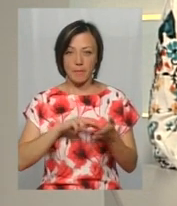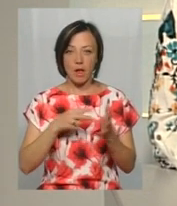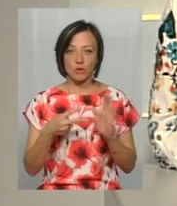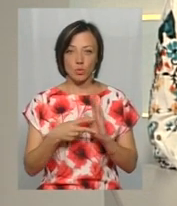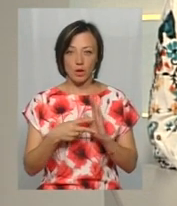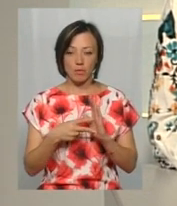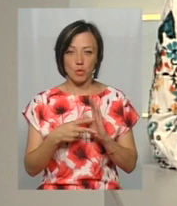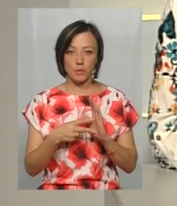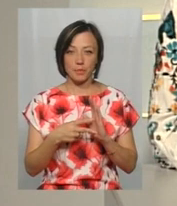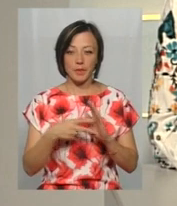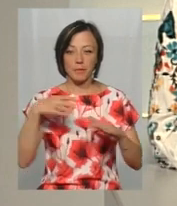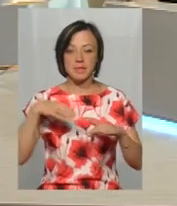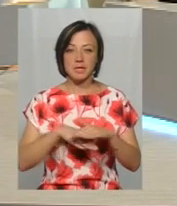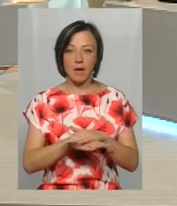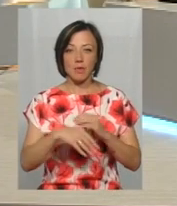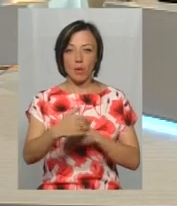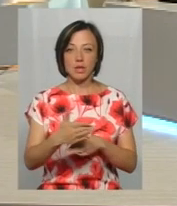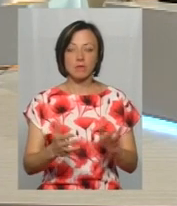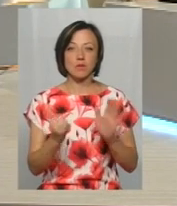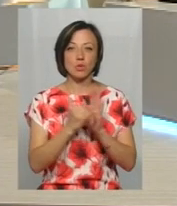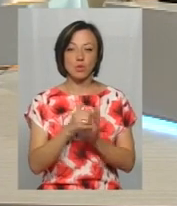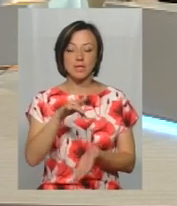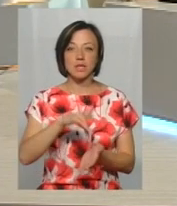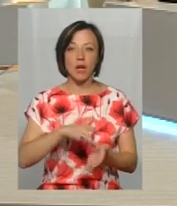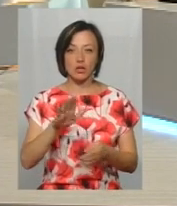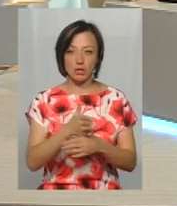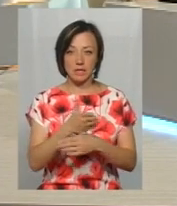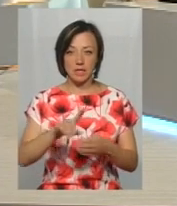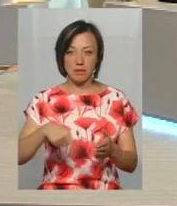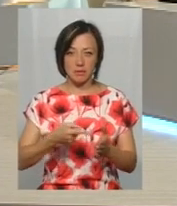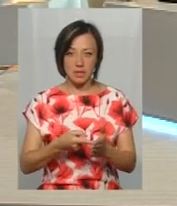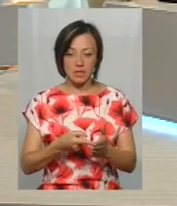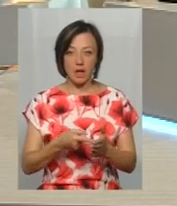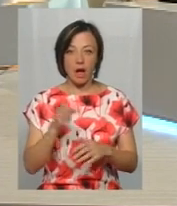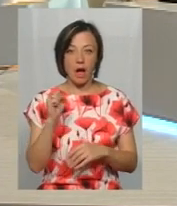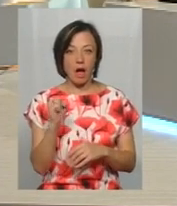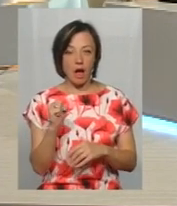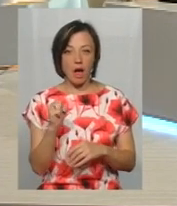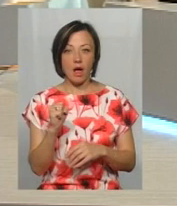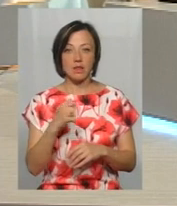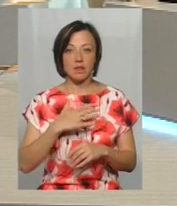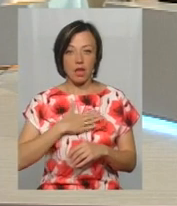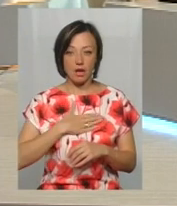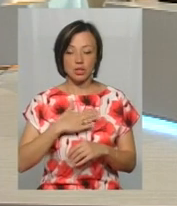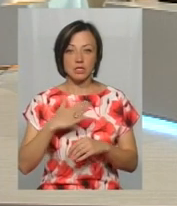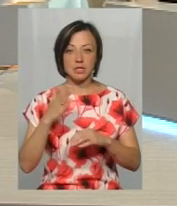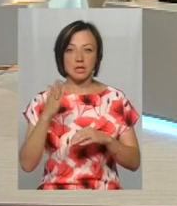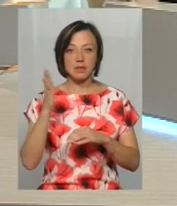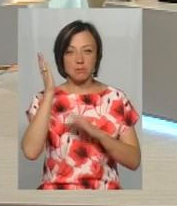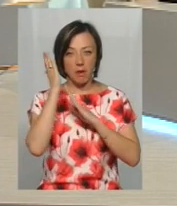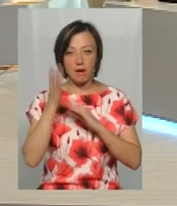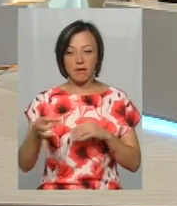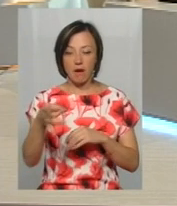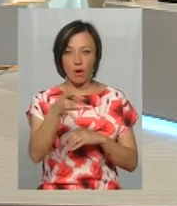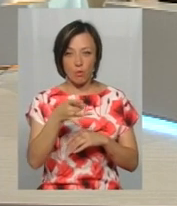плануємо підземні контейнери встановлювати в центральній частині міста. А наші спальні райони, все,